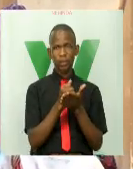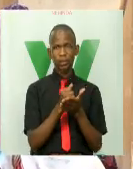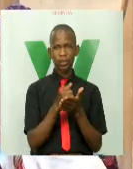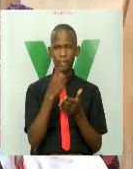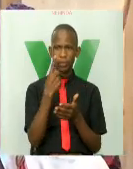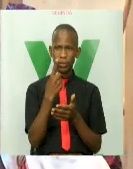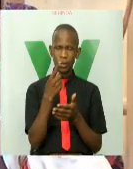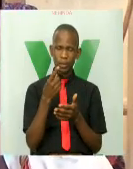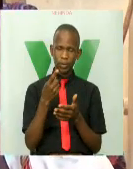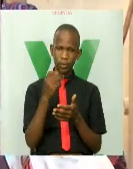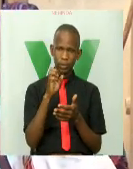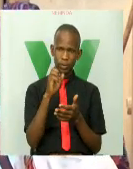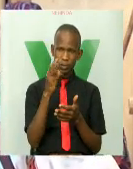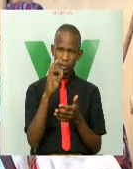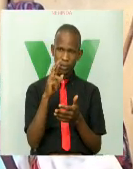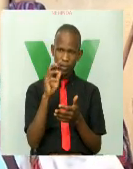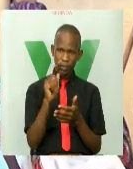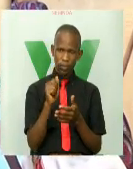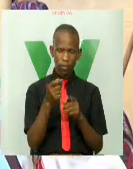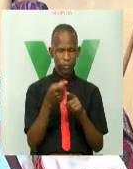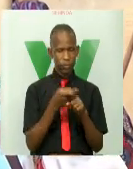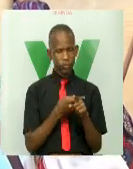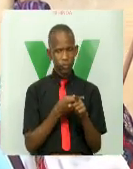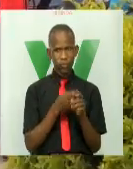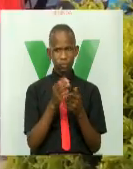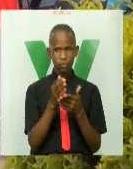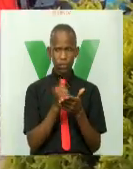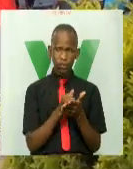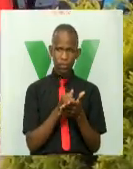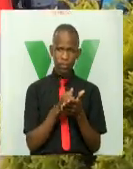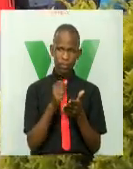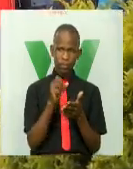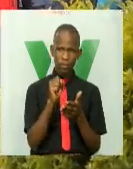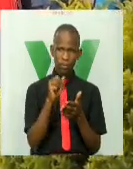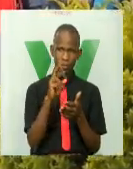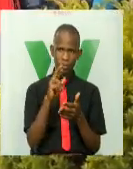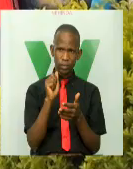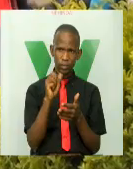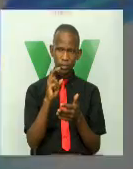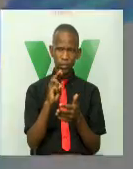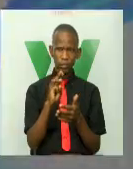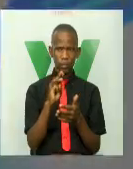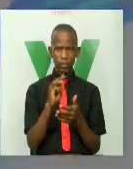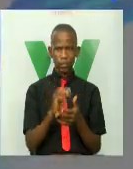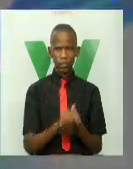Women in News Social Impact Reporting Initiative. Ndisara Mobiru.